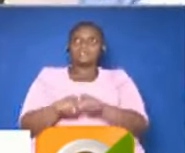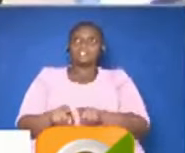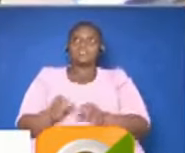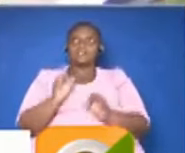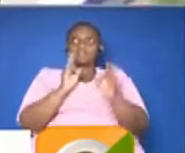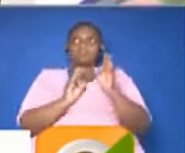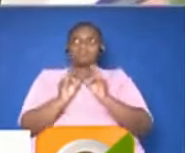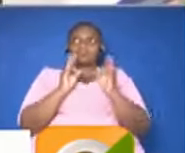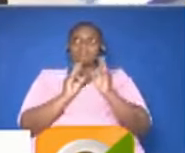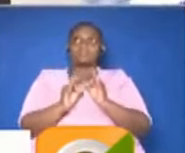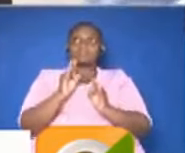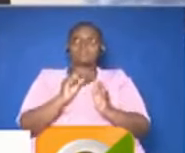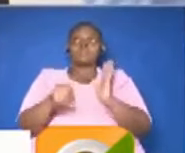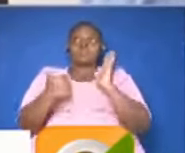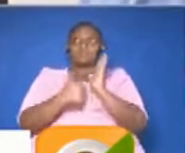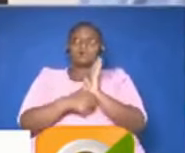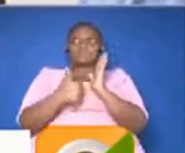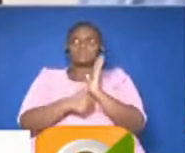jana